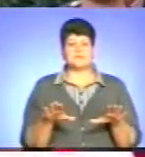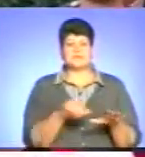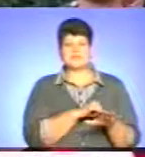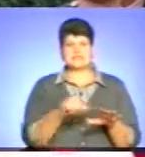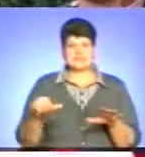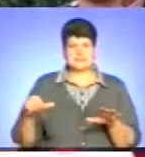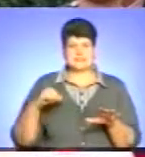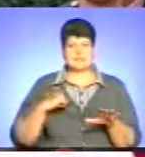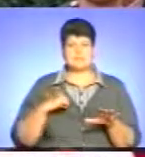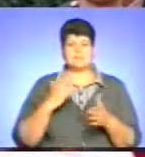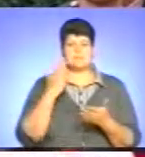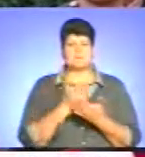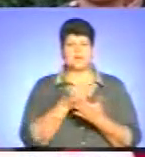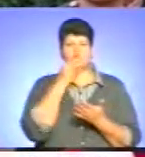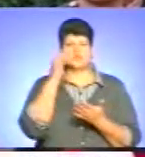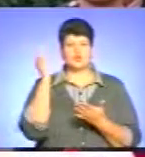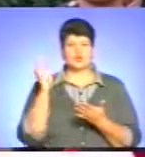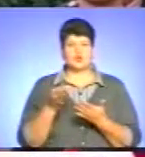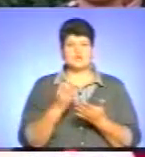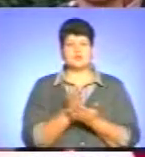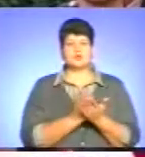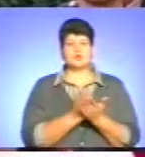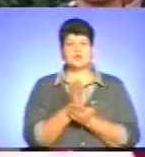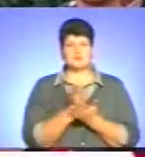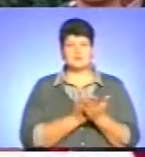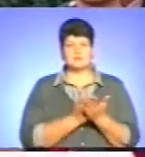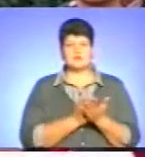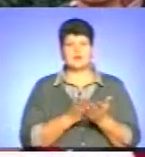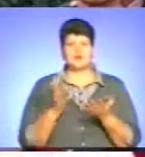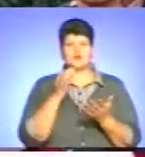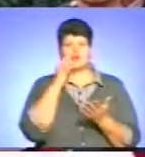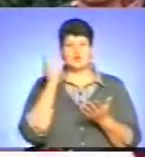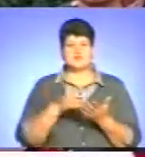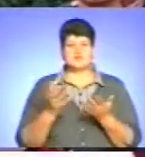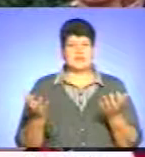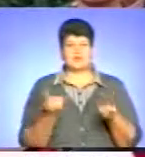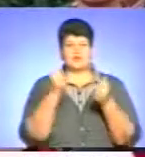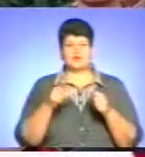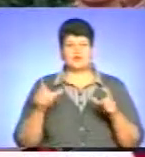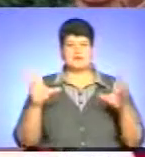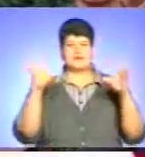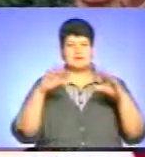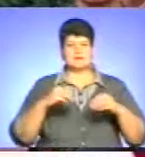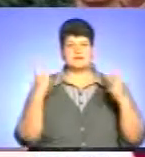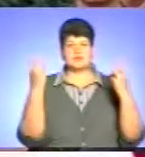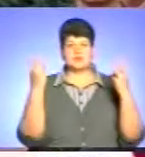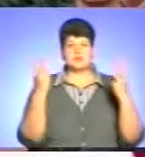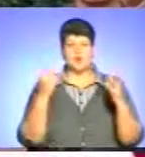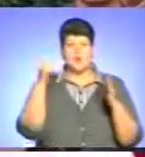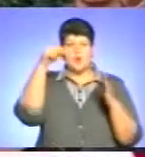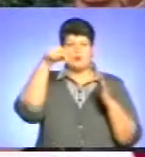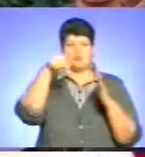сам, маючи досвід служби, досвід рятування людей, гасіння пожеж, опуститися